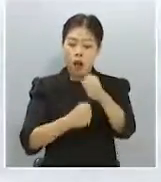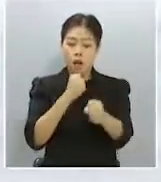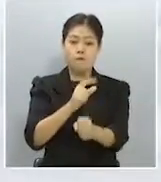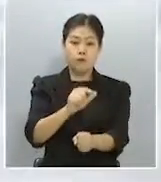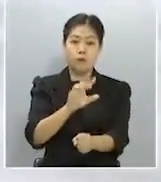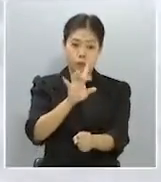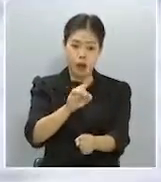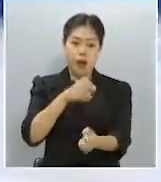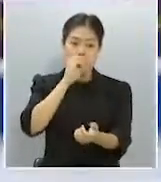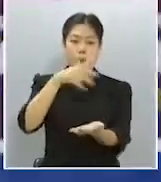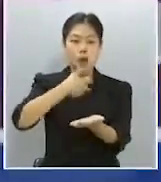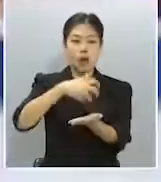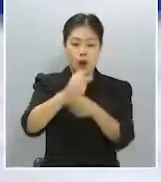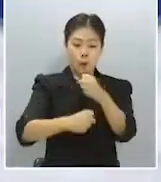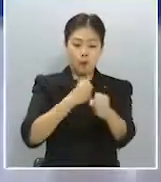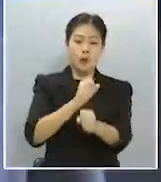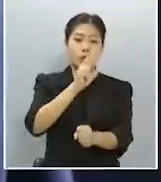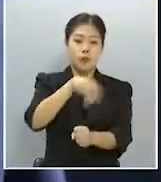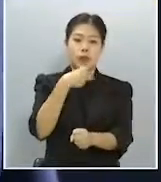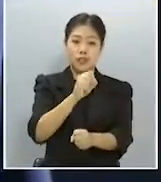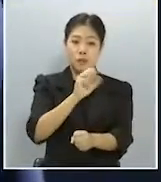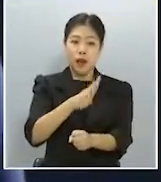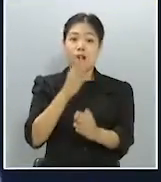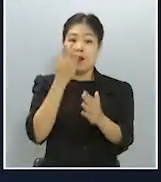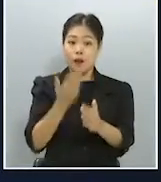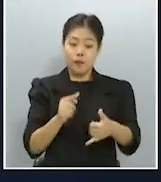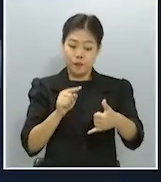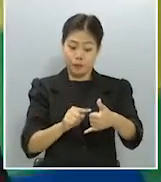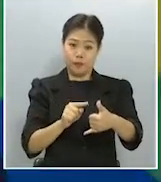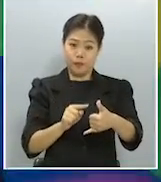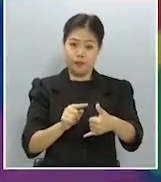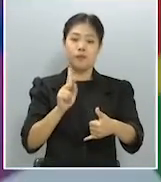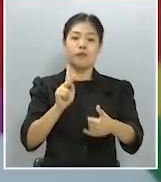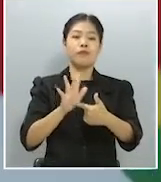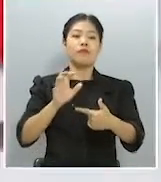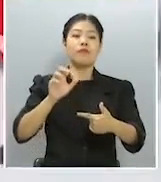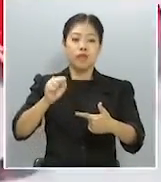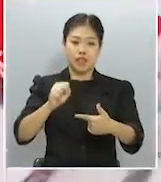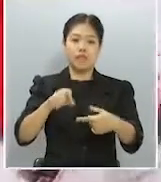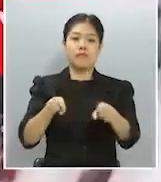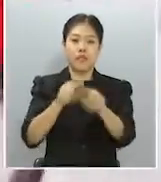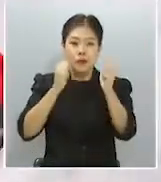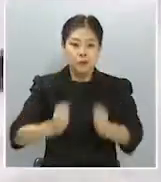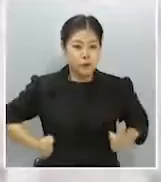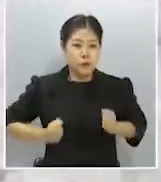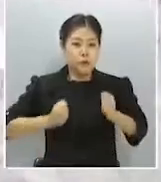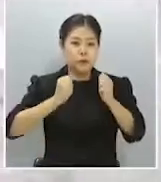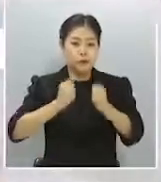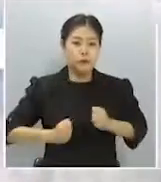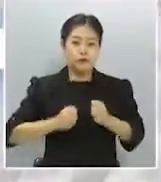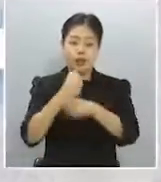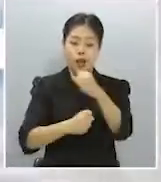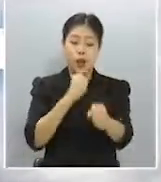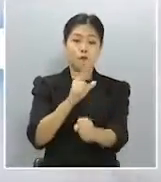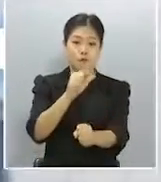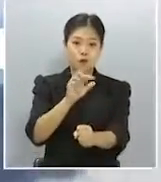เปิดเผยตัวเองว่าเป็นเกย์เมื่อปี2015และคนที่2กัสเคนเวอร์ตี้นักสกีฟรีสไตล์ลีลาผัดผลวัย26ปีเจ้า